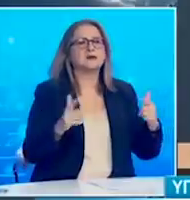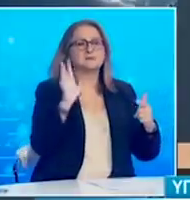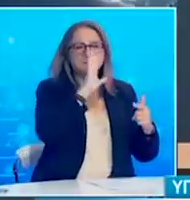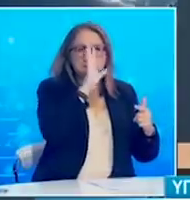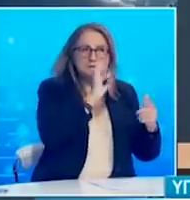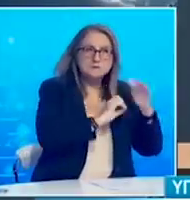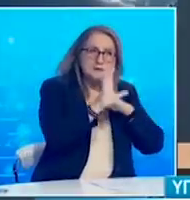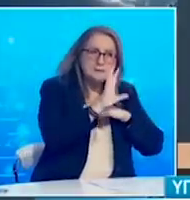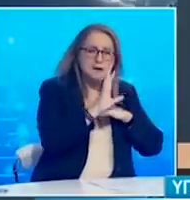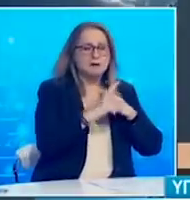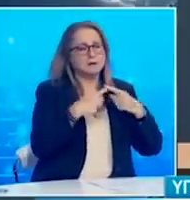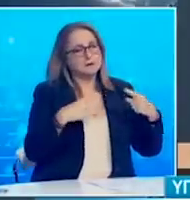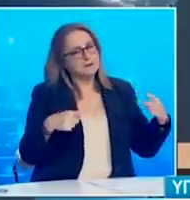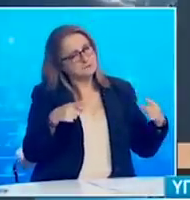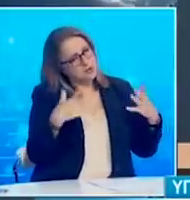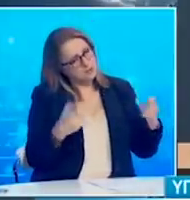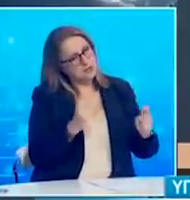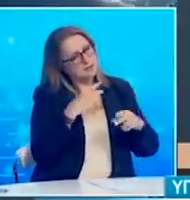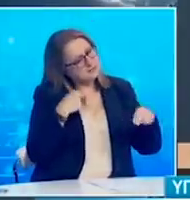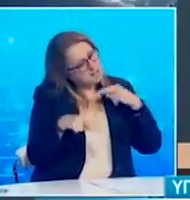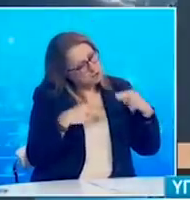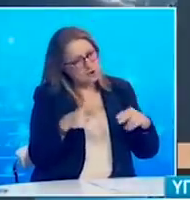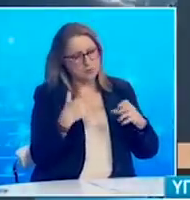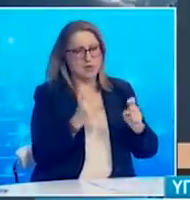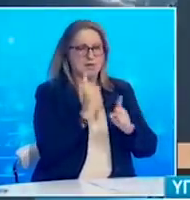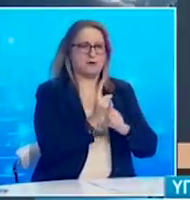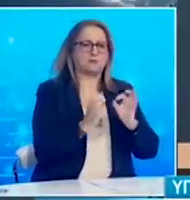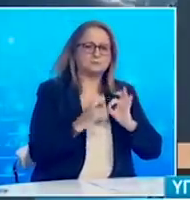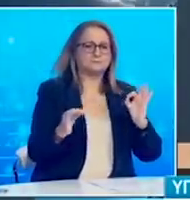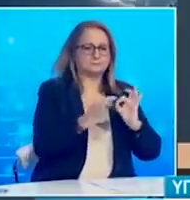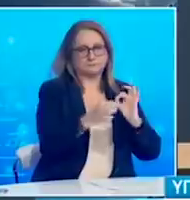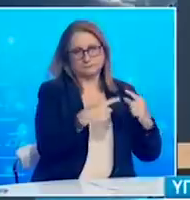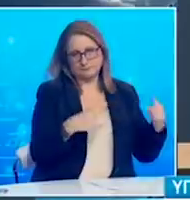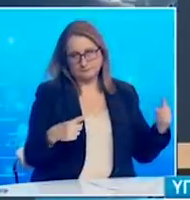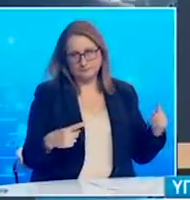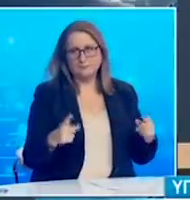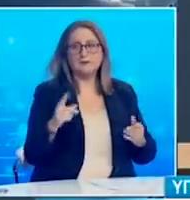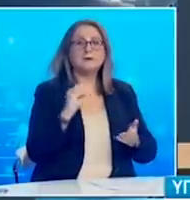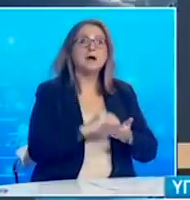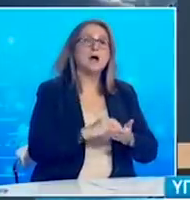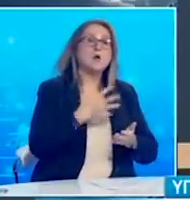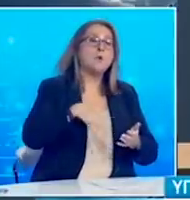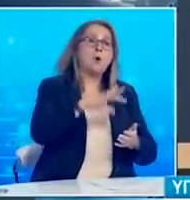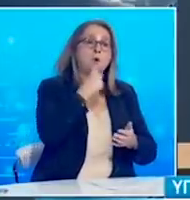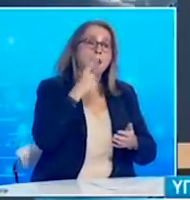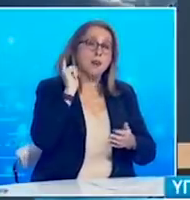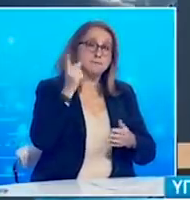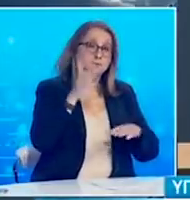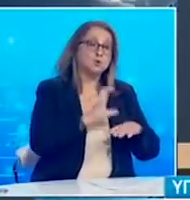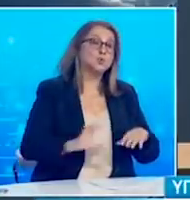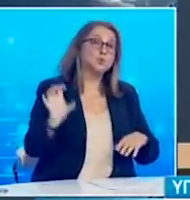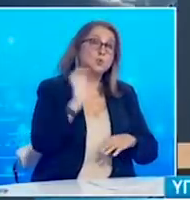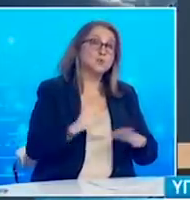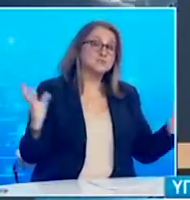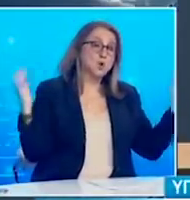σινεμά και στα θέατρα. Επίσης, γίνεται συζήτηση για το αν η έξαρση της νόσου οφείλεται στο άνοιγμα του τουρισμού. Τα στοιχεία, θα επαναλάβω, δεν